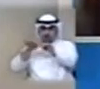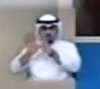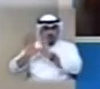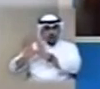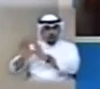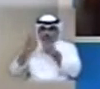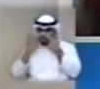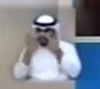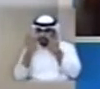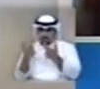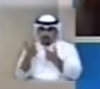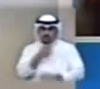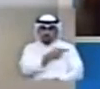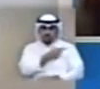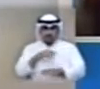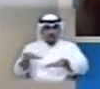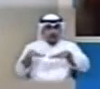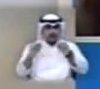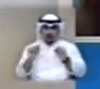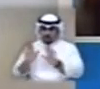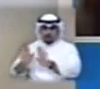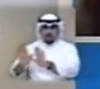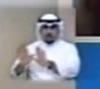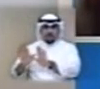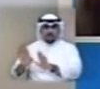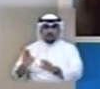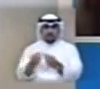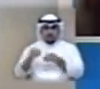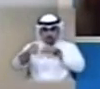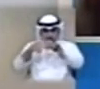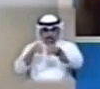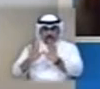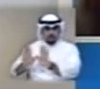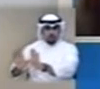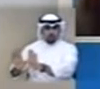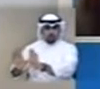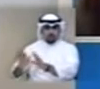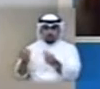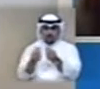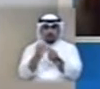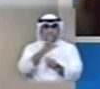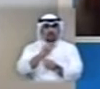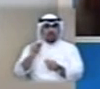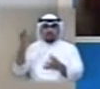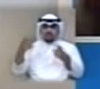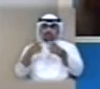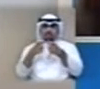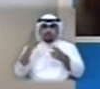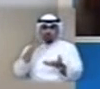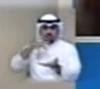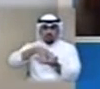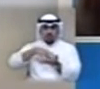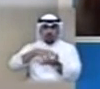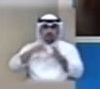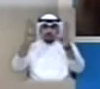يغطي احتياجات وزارة الكهرباء والماء ومحطات القوى الكهربائية. مصنع الغاز